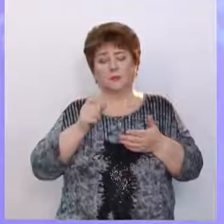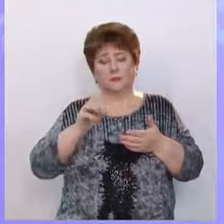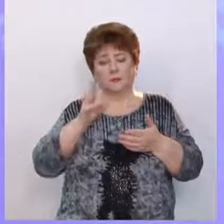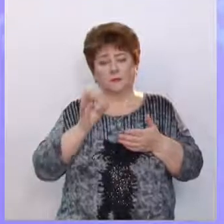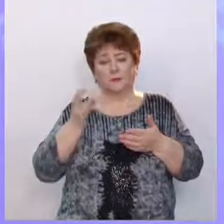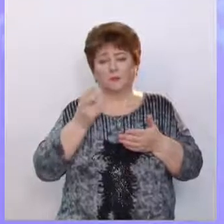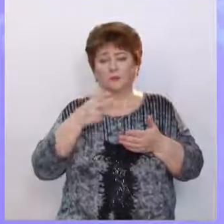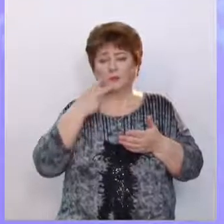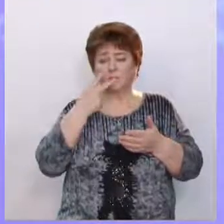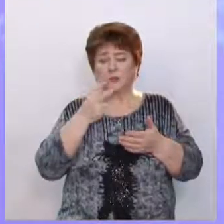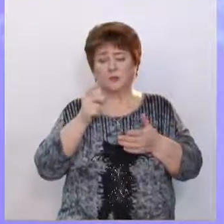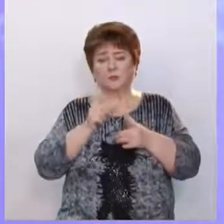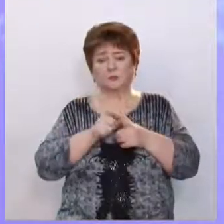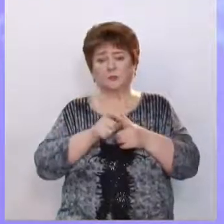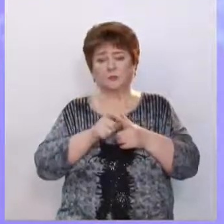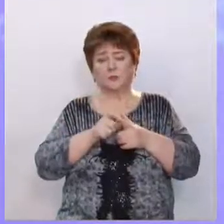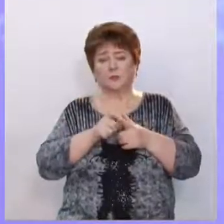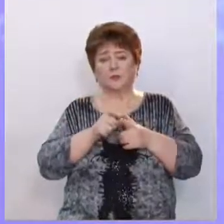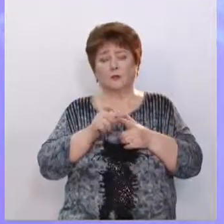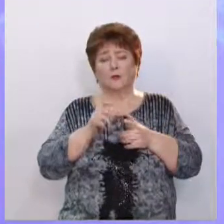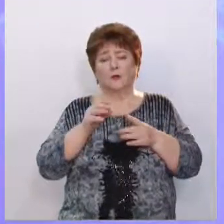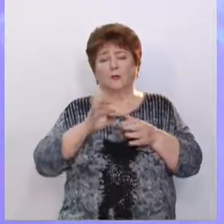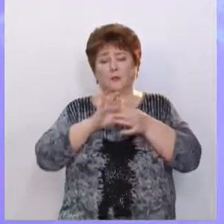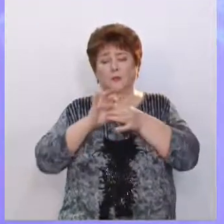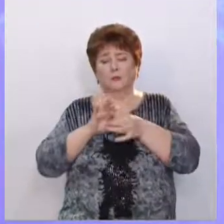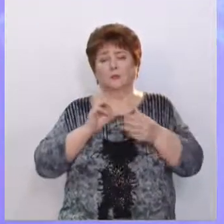надо смотреть на слово в контексте.